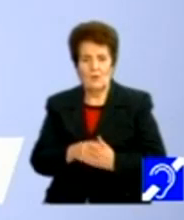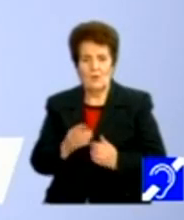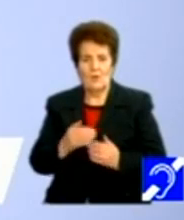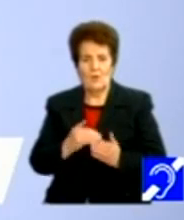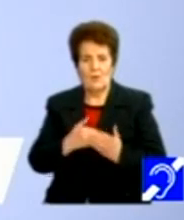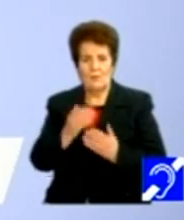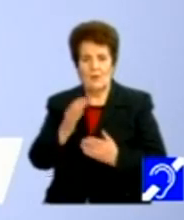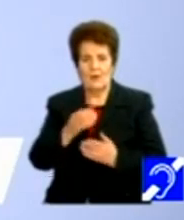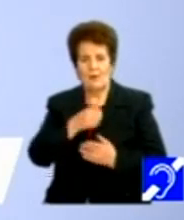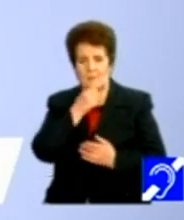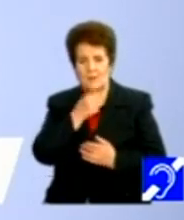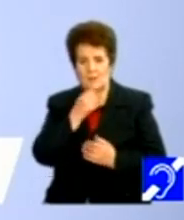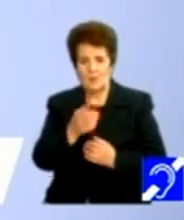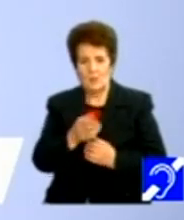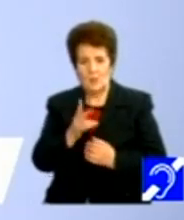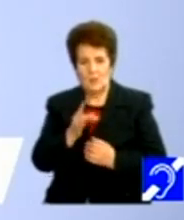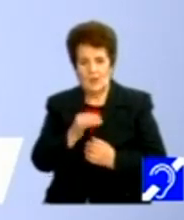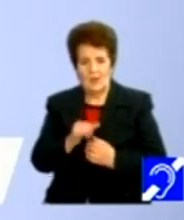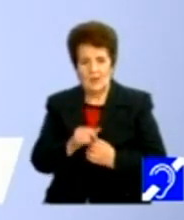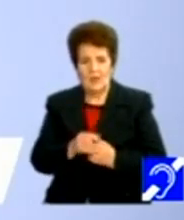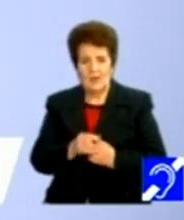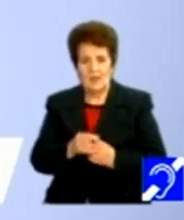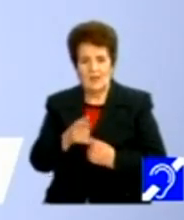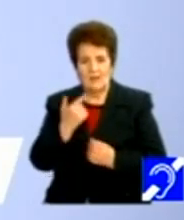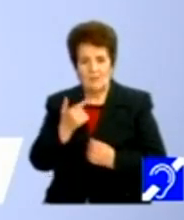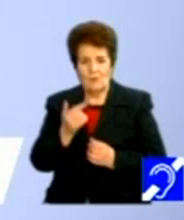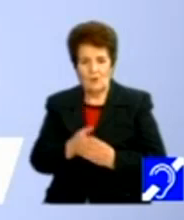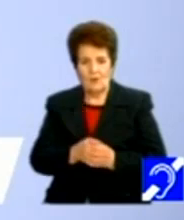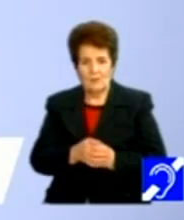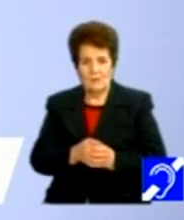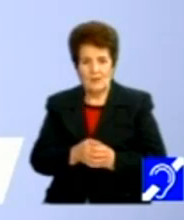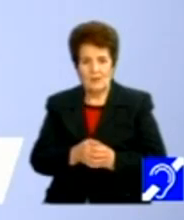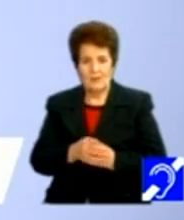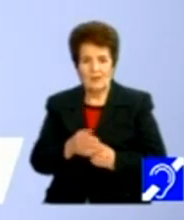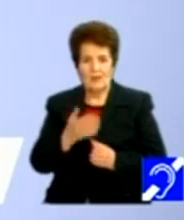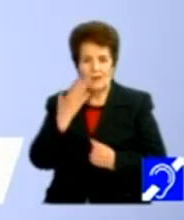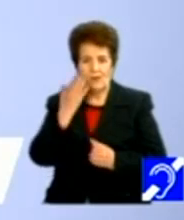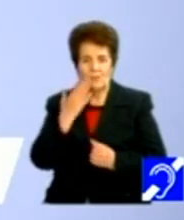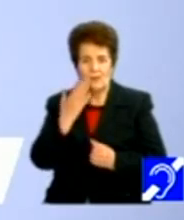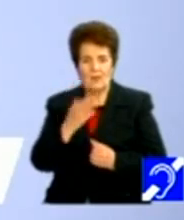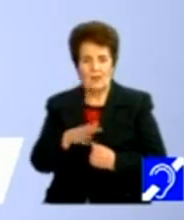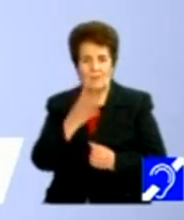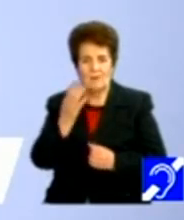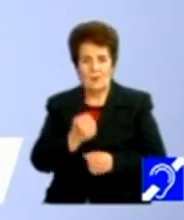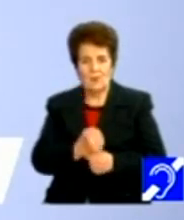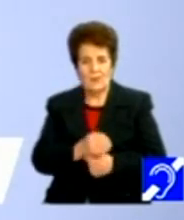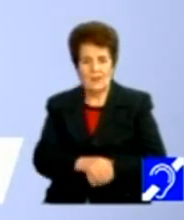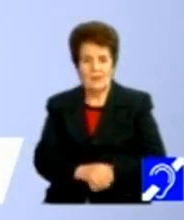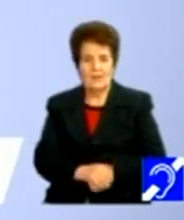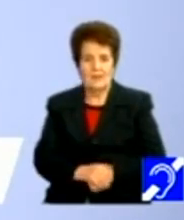cu ceilalți la conferința de pace, le-a vorbit ca un egal, în baza unui sacrificiu pe care România l-a făcut în război.